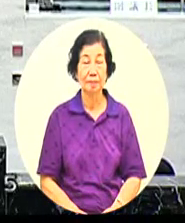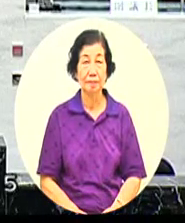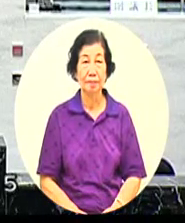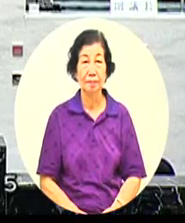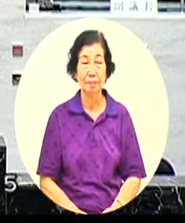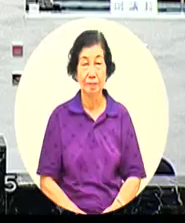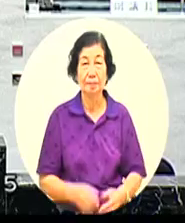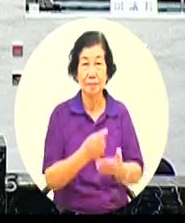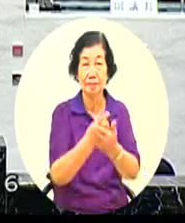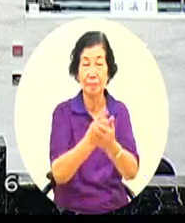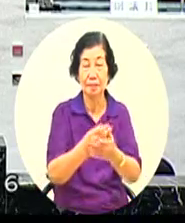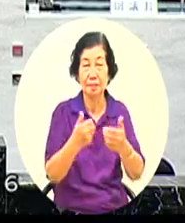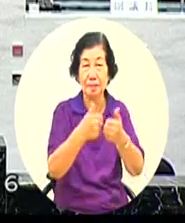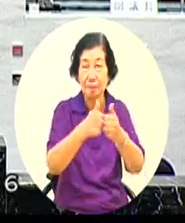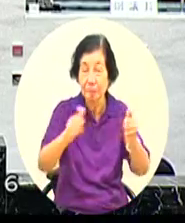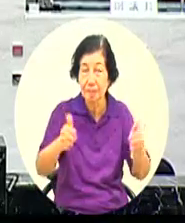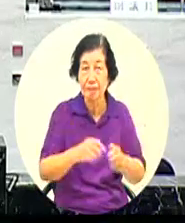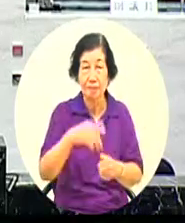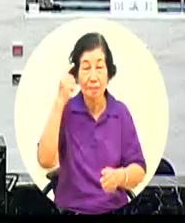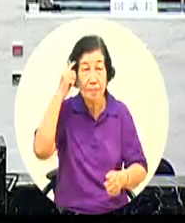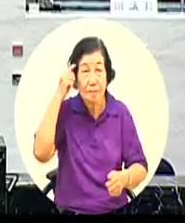各位议员有没有什么意见？